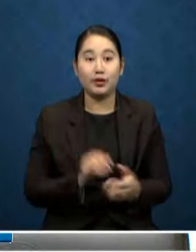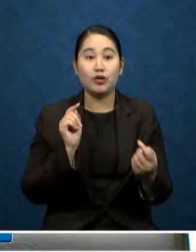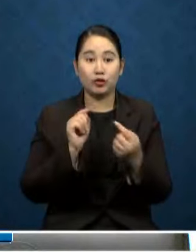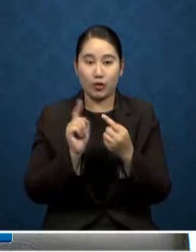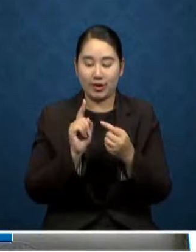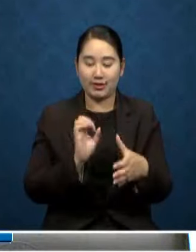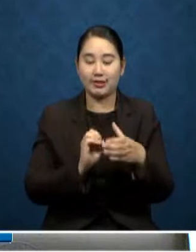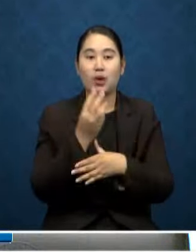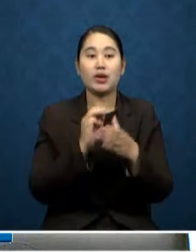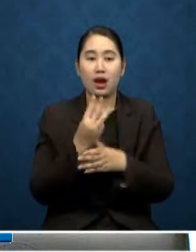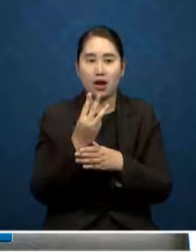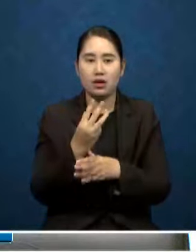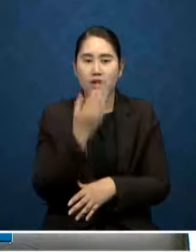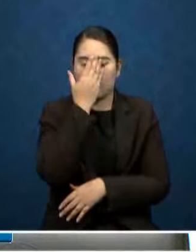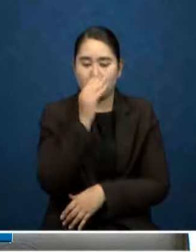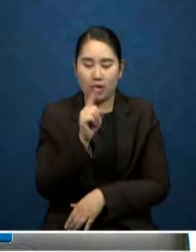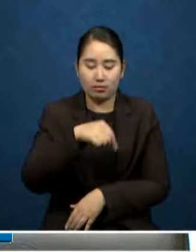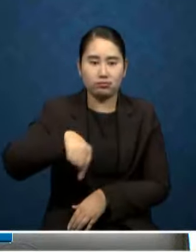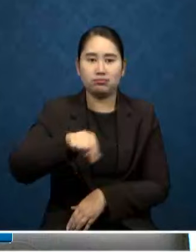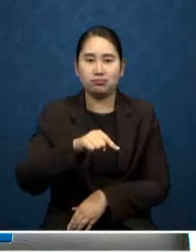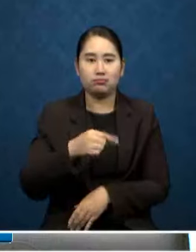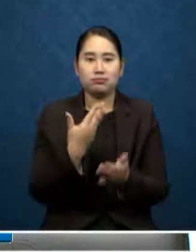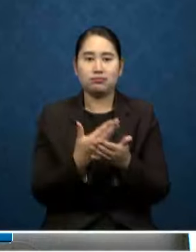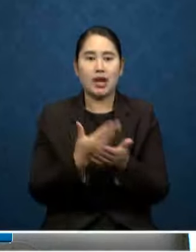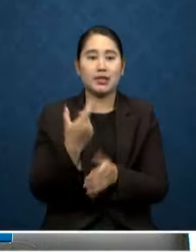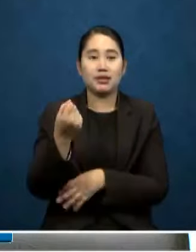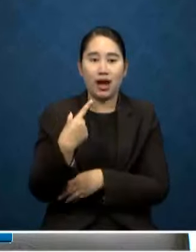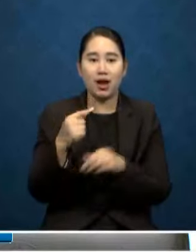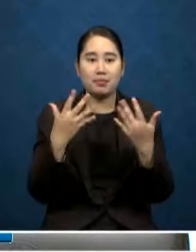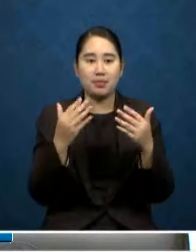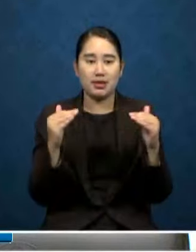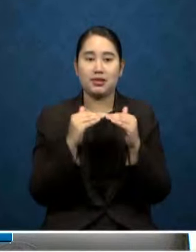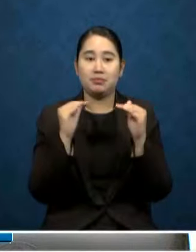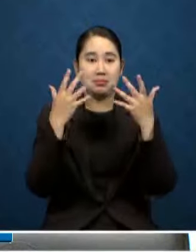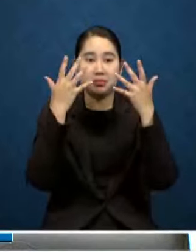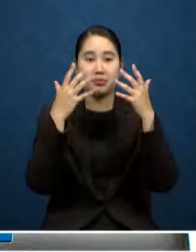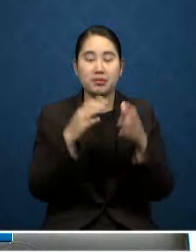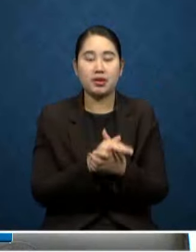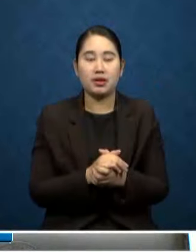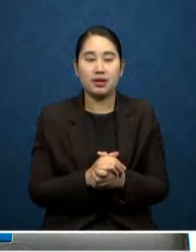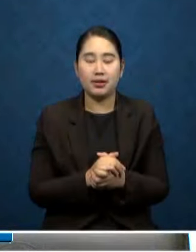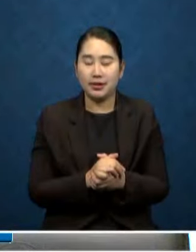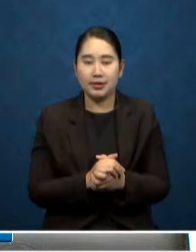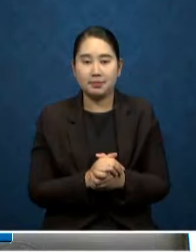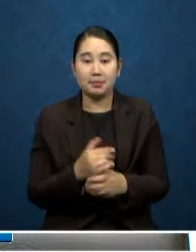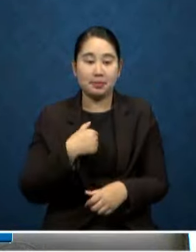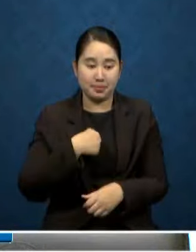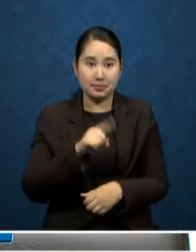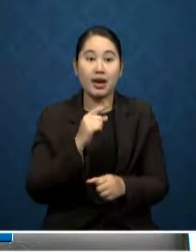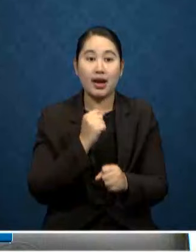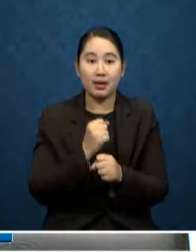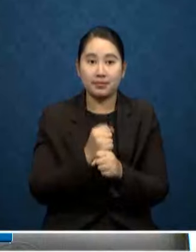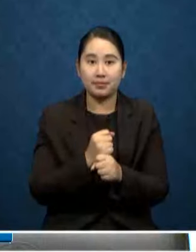การเพราะบุคคลเหล่านี้ไม่มีสวัสดิการไม่มีสิทธิประโยชน์ใดๆการสั่งออกปฏิบัติหน้า